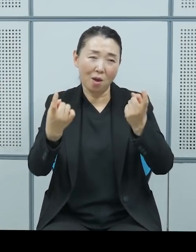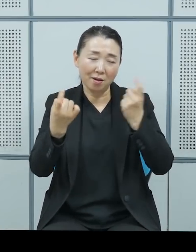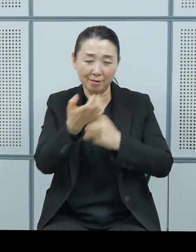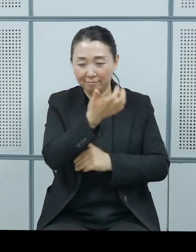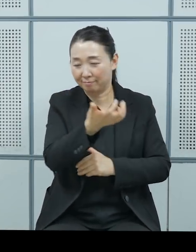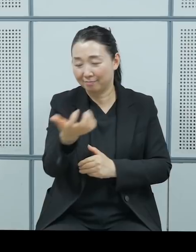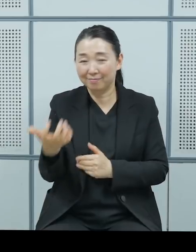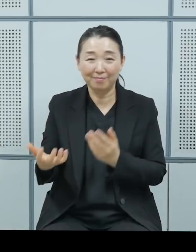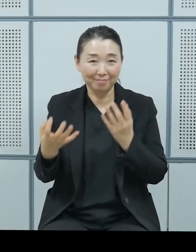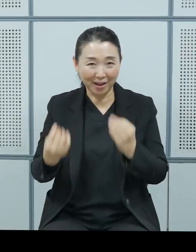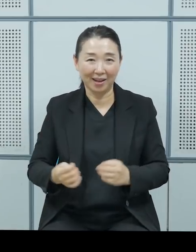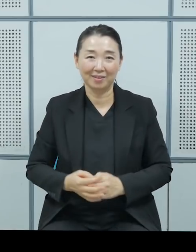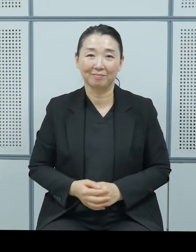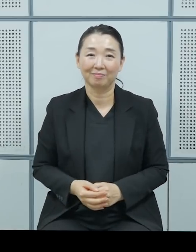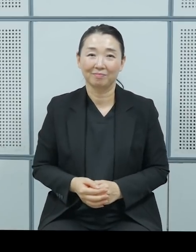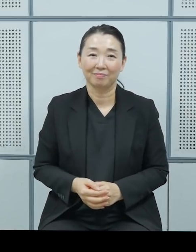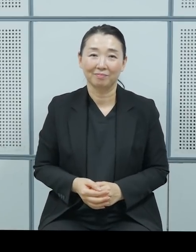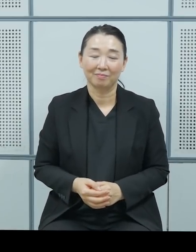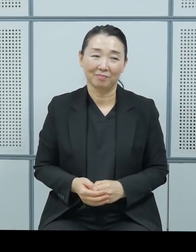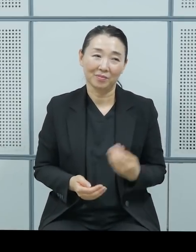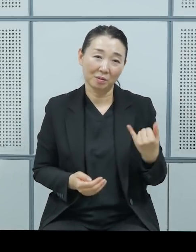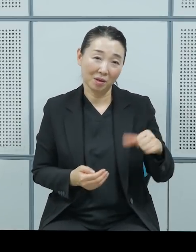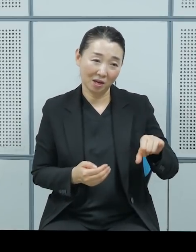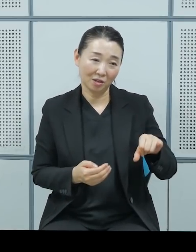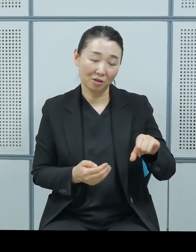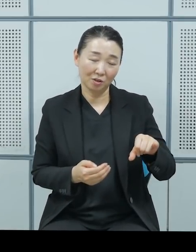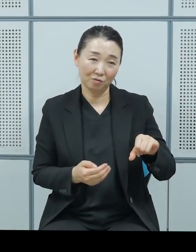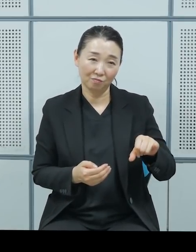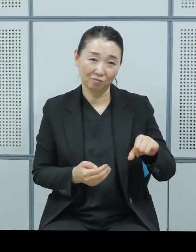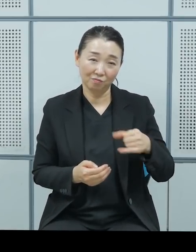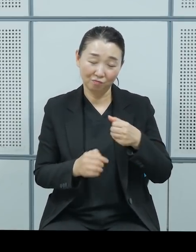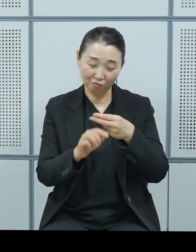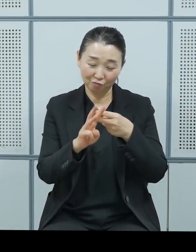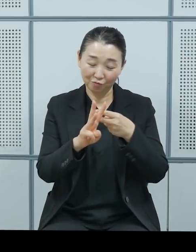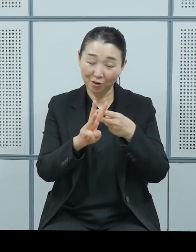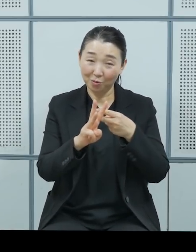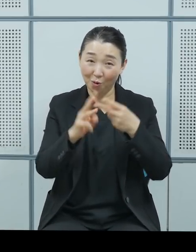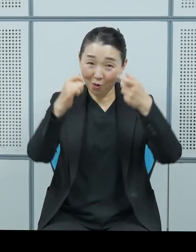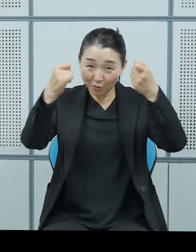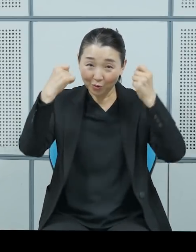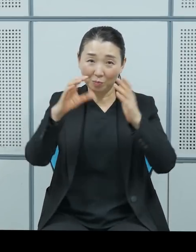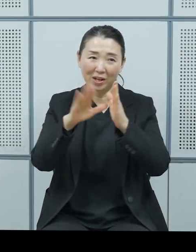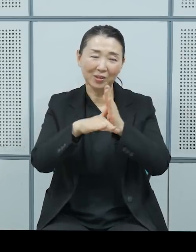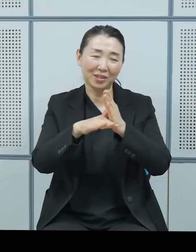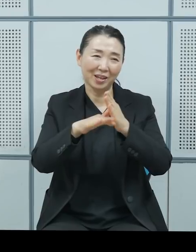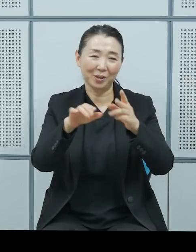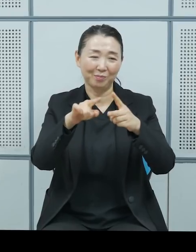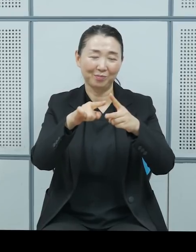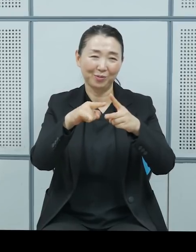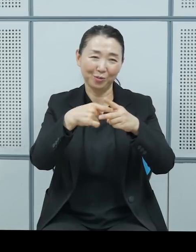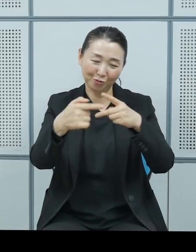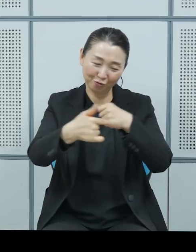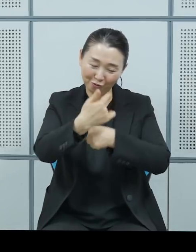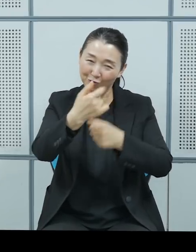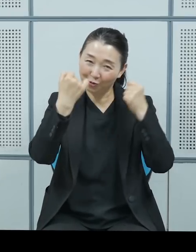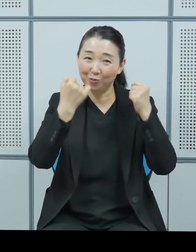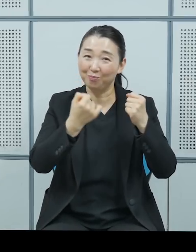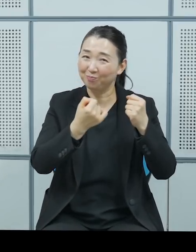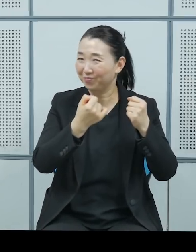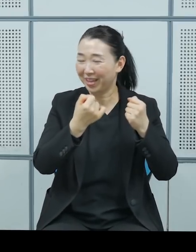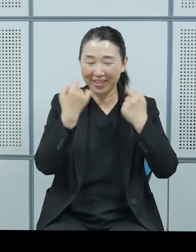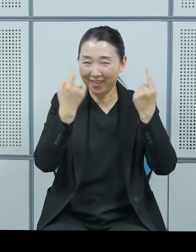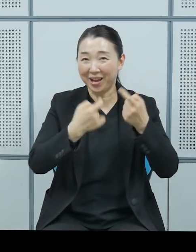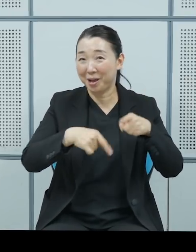많이 다녔어요. 네. 그래서 아이들이 중학교 졸업을 하면 초등학교는 제가 안 하는데 중학교 졸업하면